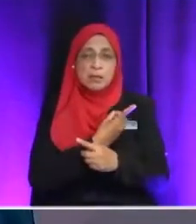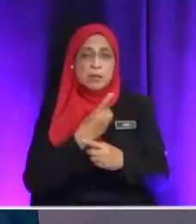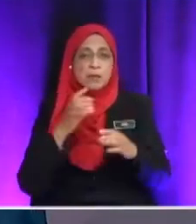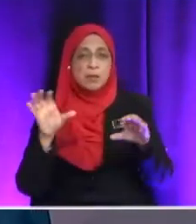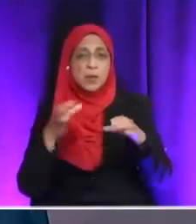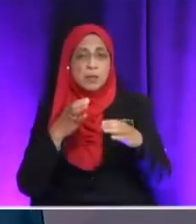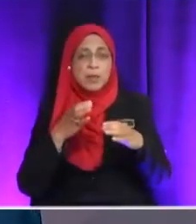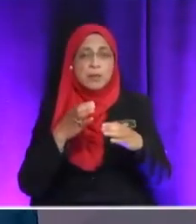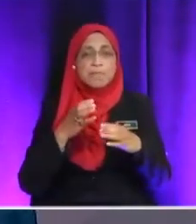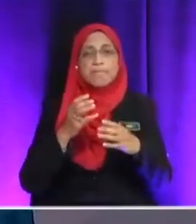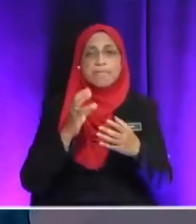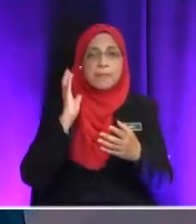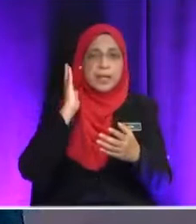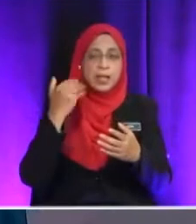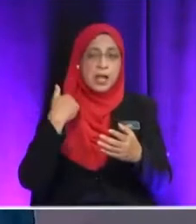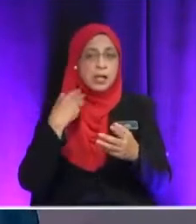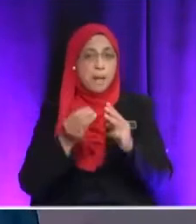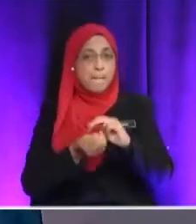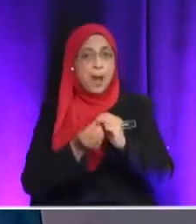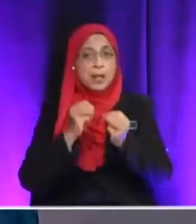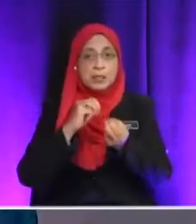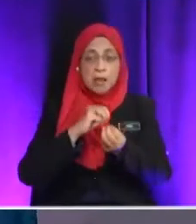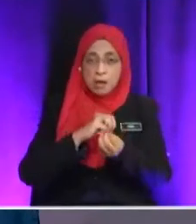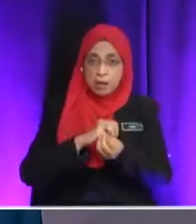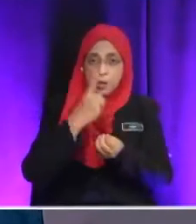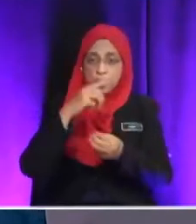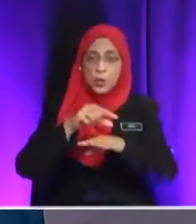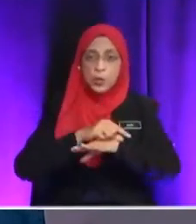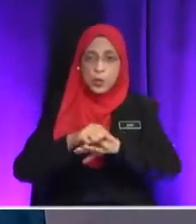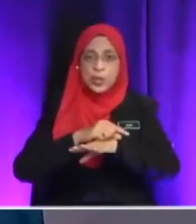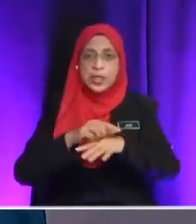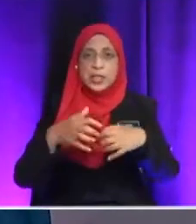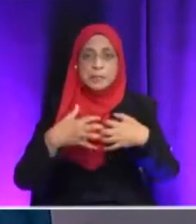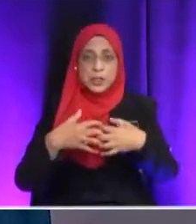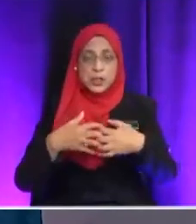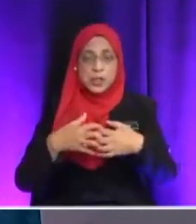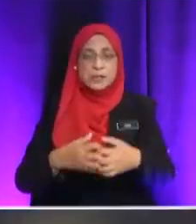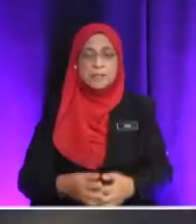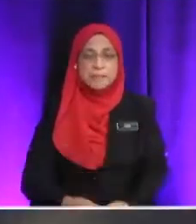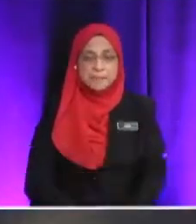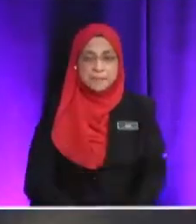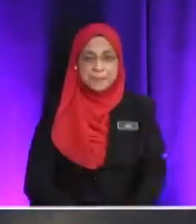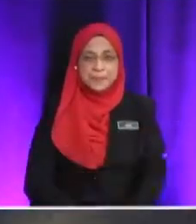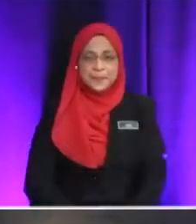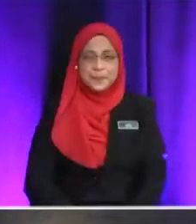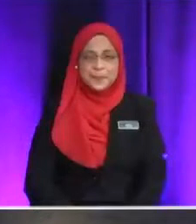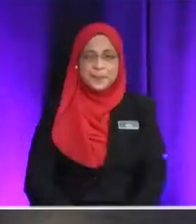itu adalah contoh tadi yang berlaku secara serempak selebriti kita